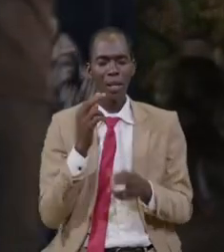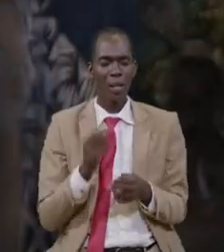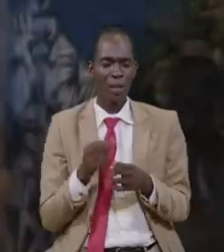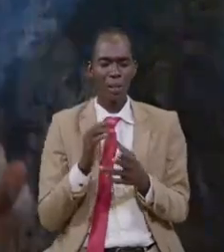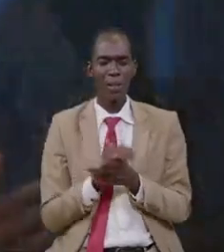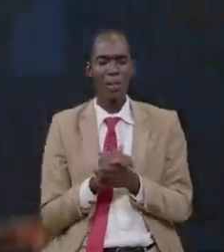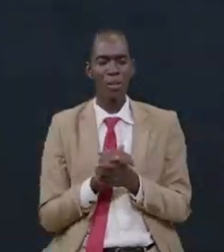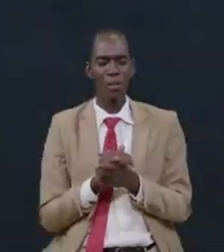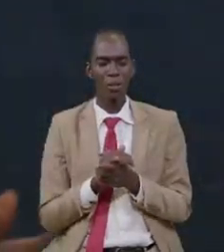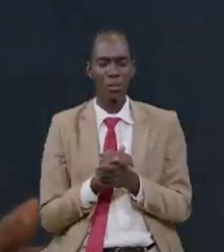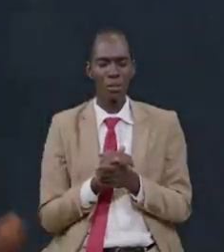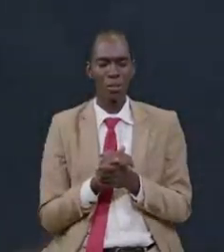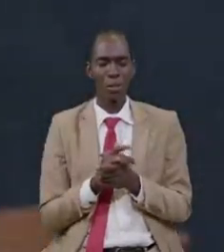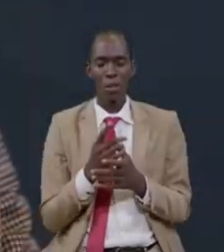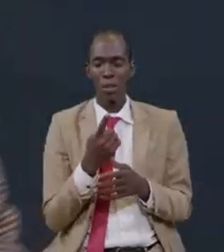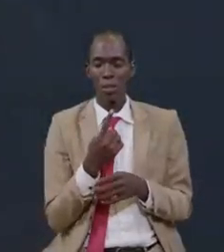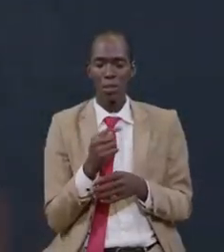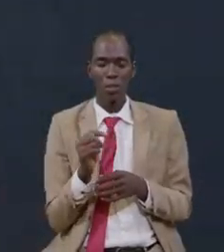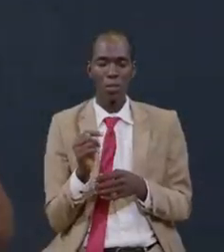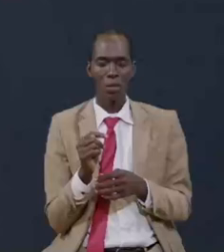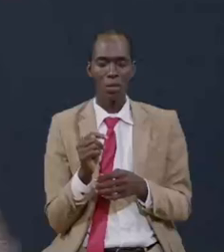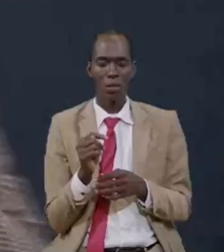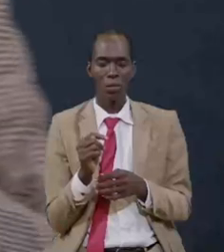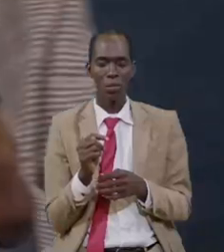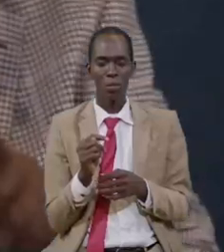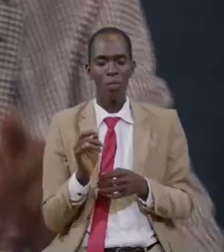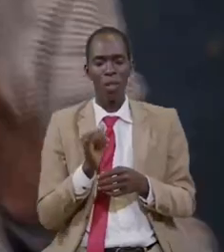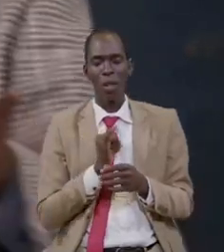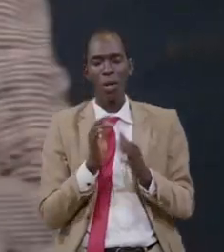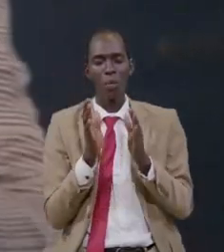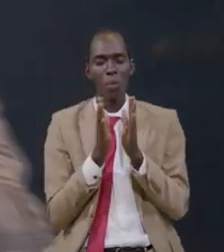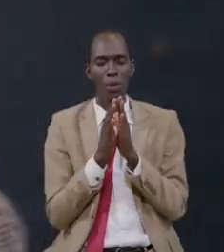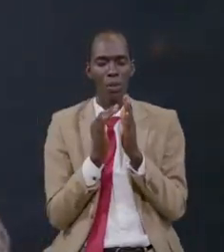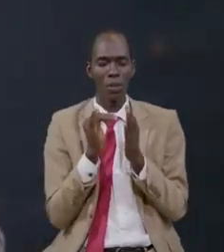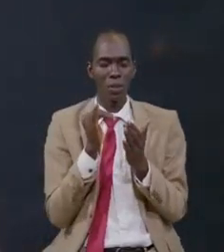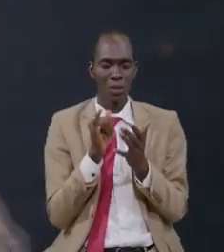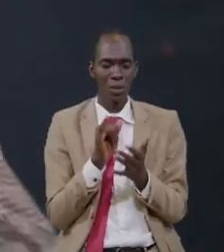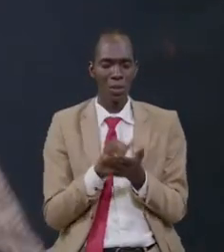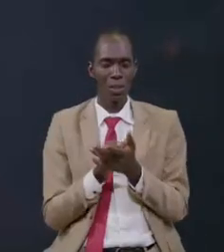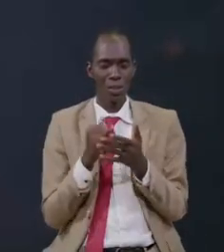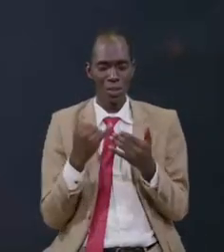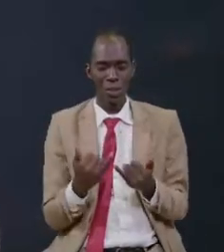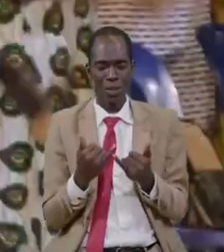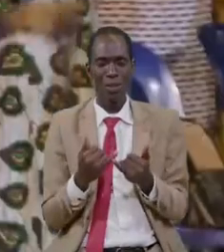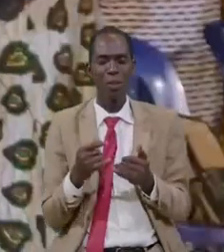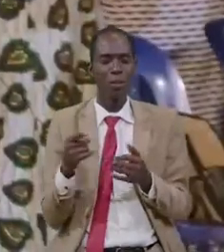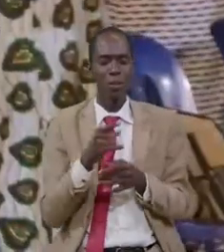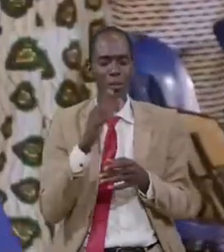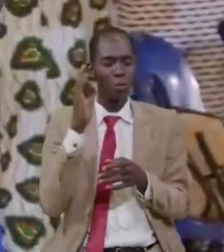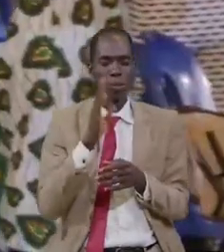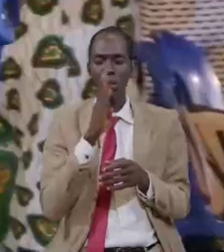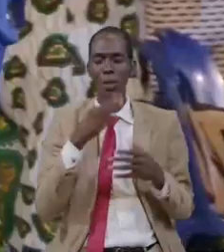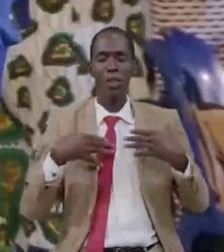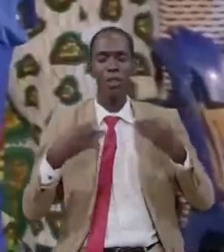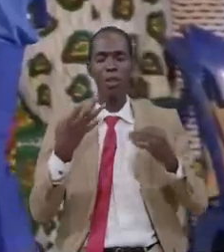Hémorroïdes, je prie maintenant de façon instantanée, soit guéri au nom